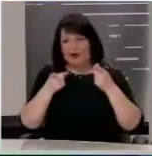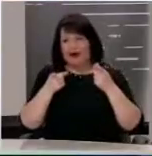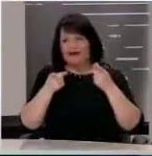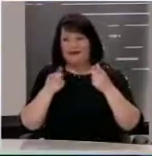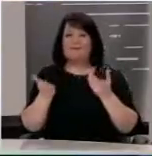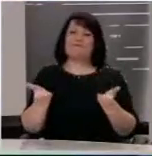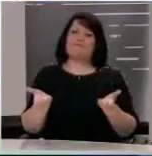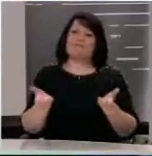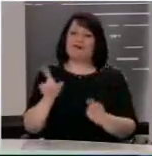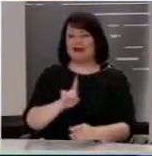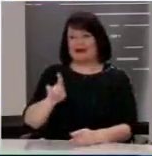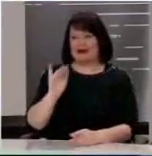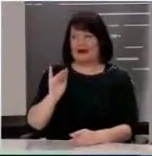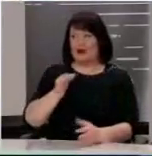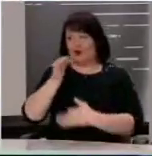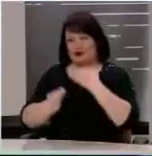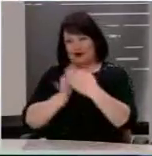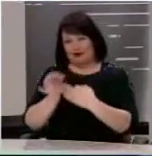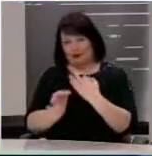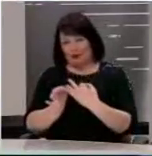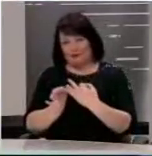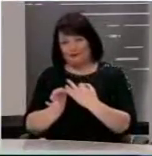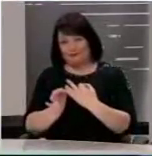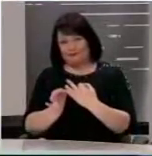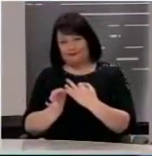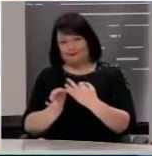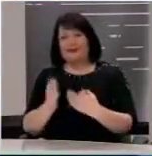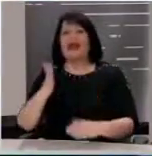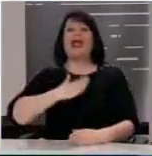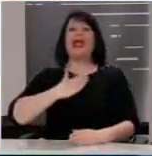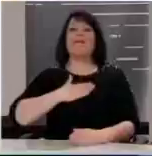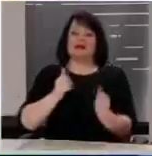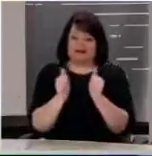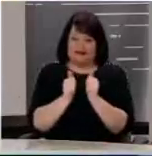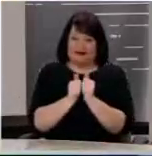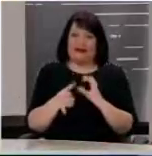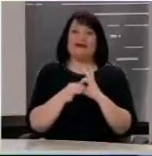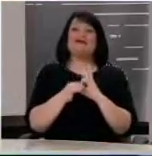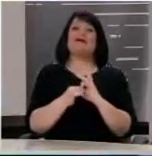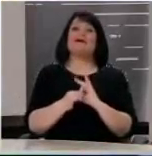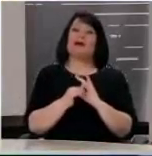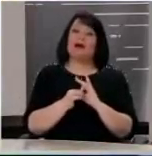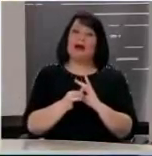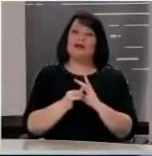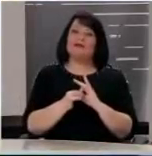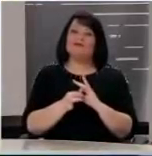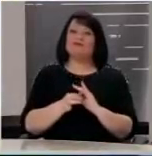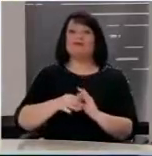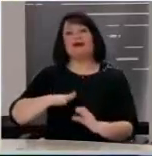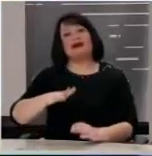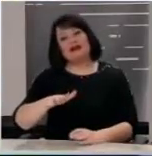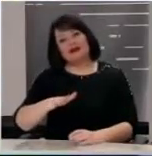Κύριε Μητσοτάκη, ακούστε, οι δικοί μας φίλοι και συνεργάτες μπορεί να